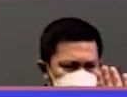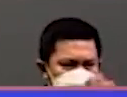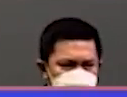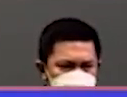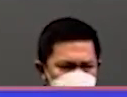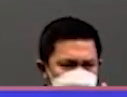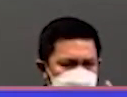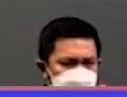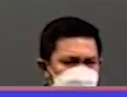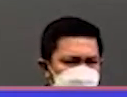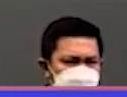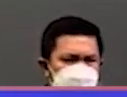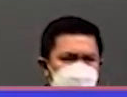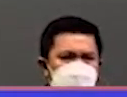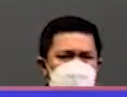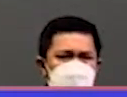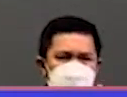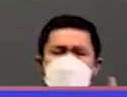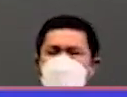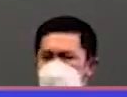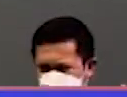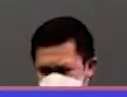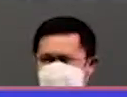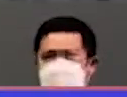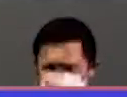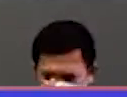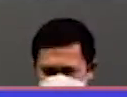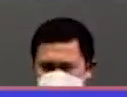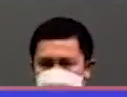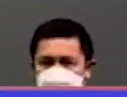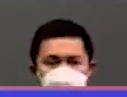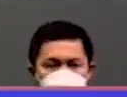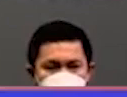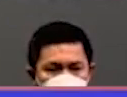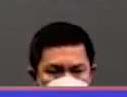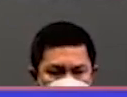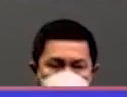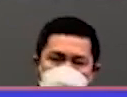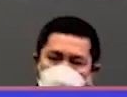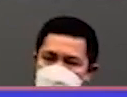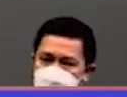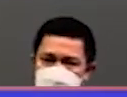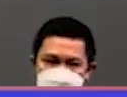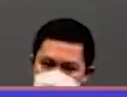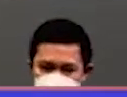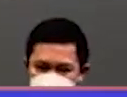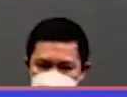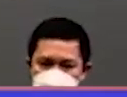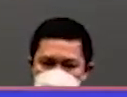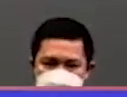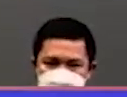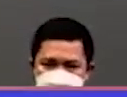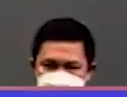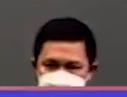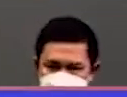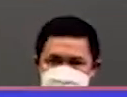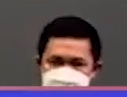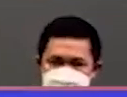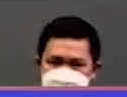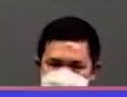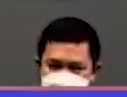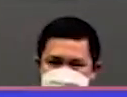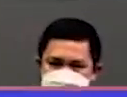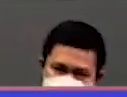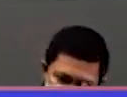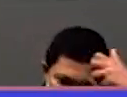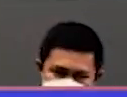ท่านั้นสำหรับในครั้งนี้นะคะท่านบอกว่าให้ลงทะเบียนแล้วก็ใช้เกณฑ์ใหม่พิจารณาเรื่องความสามารถใน